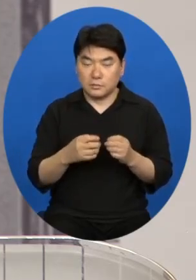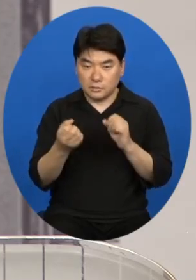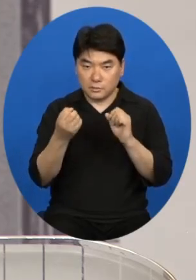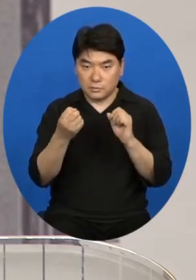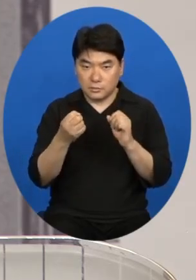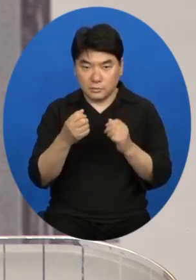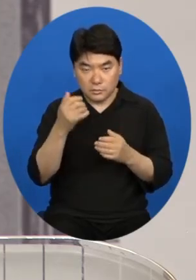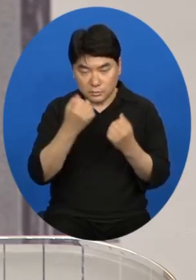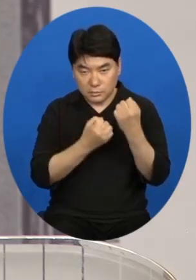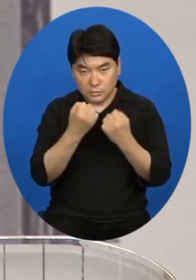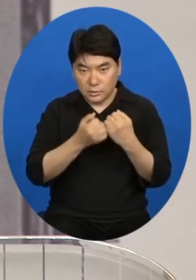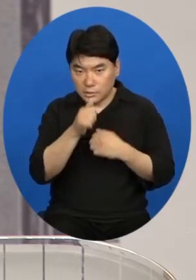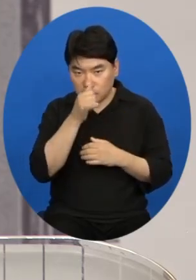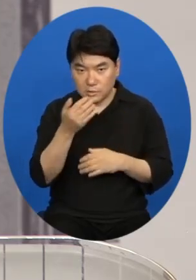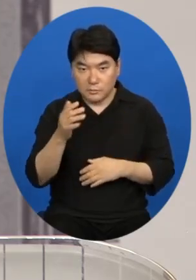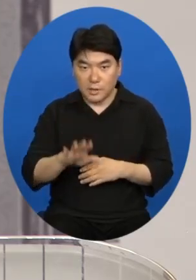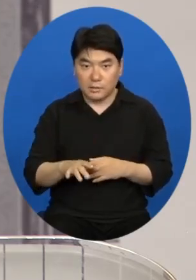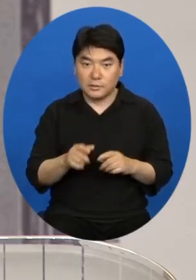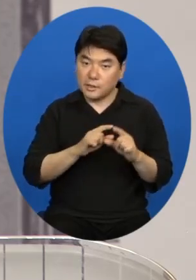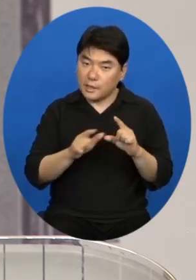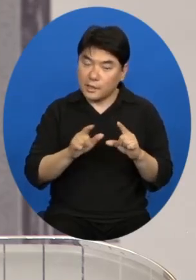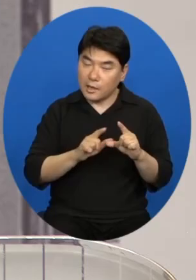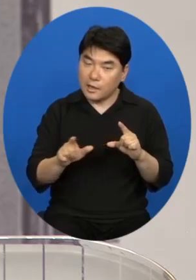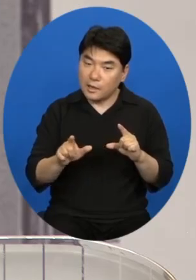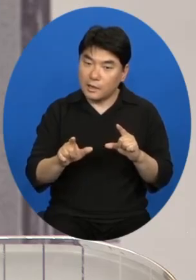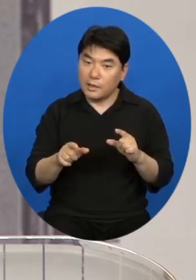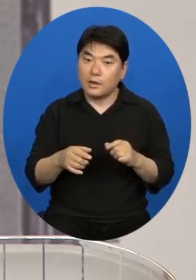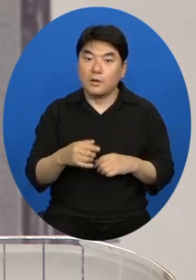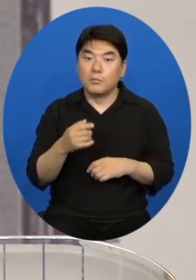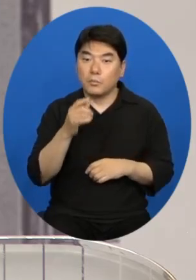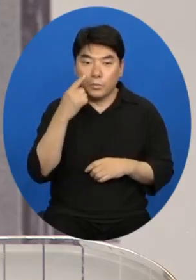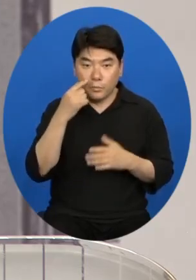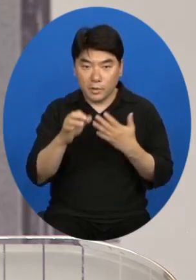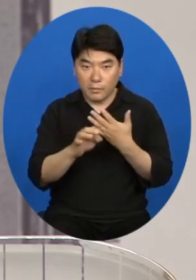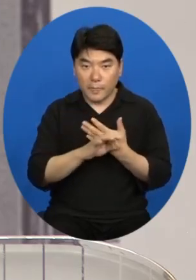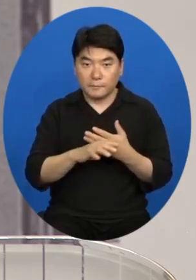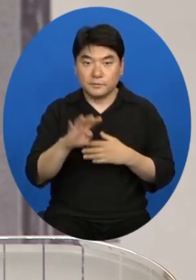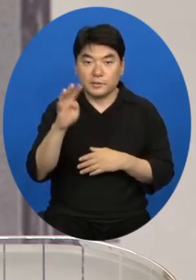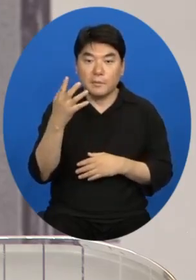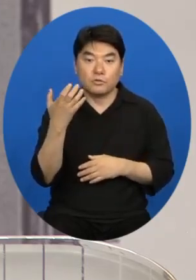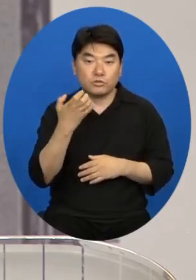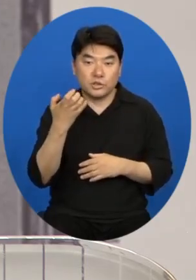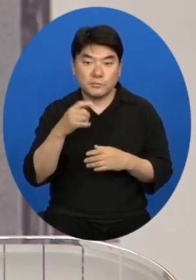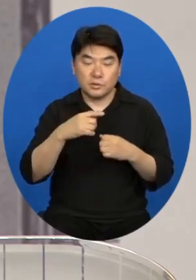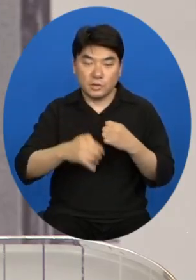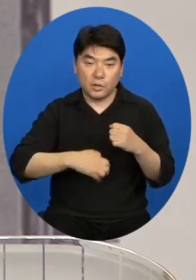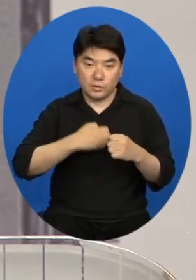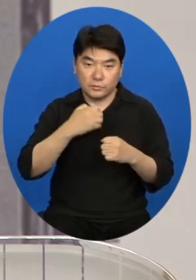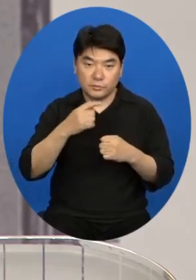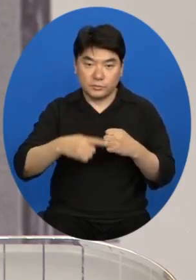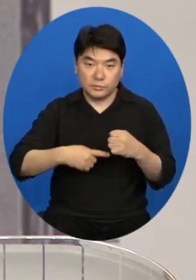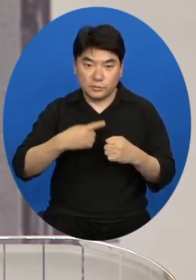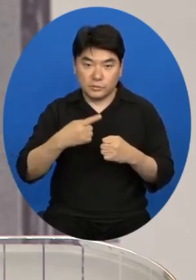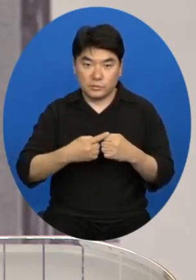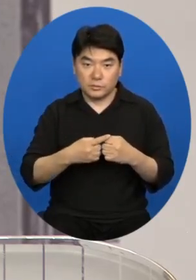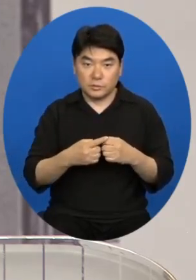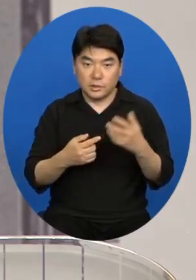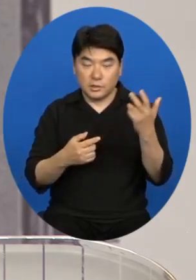못했어요. 그러나 대략 합의한 것은 무엇이냐면, 어떤 해석이냐면 이게 490년이다. 70 곱하기 1에